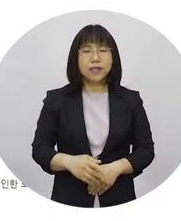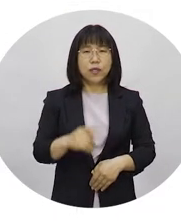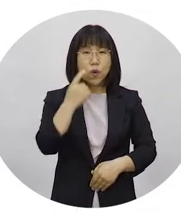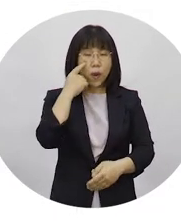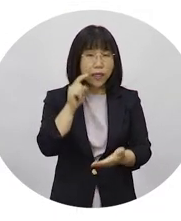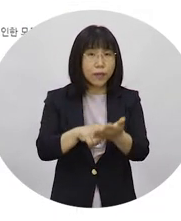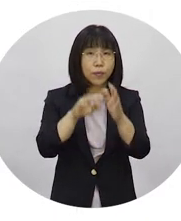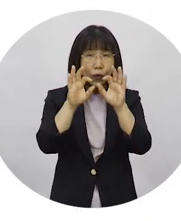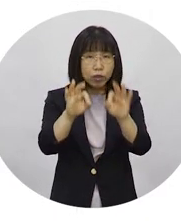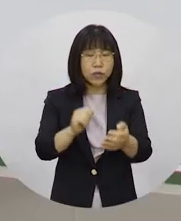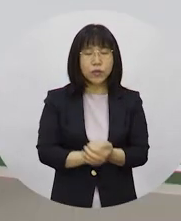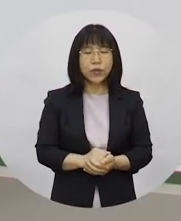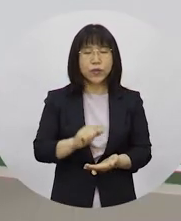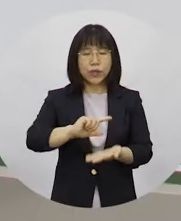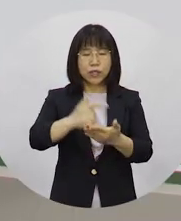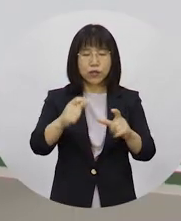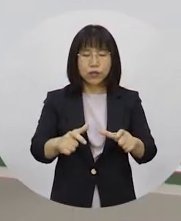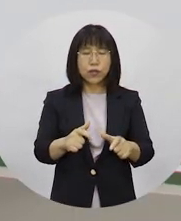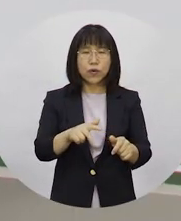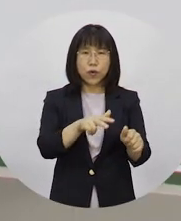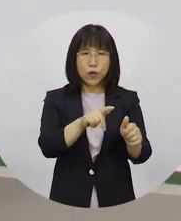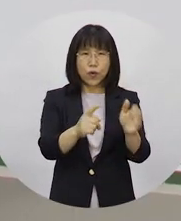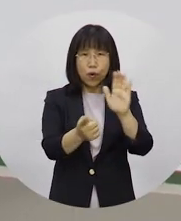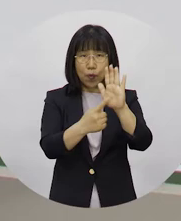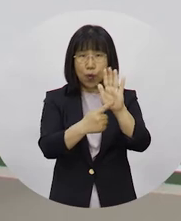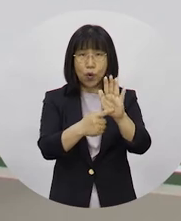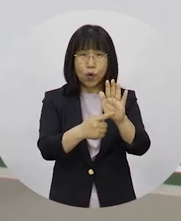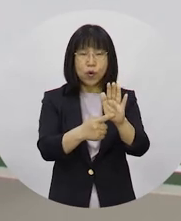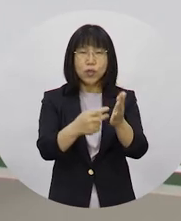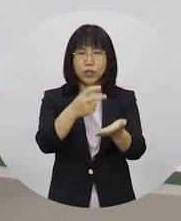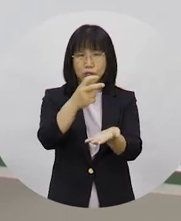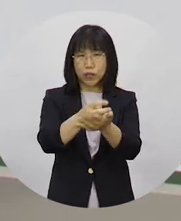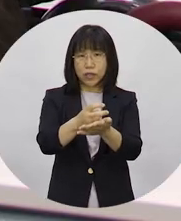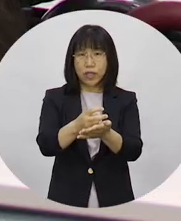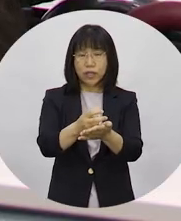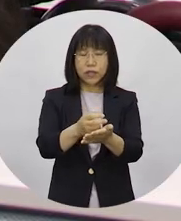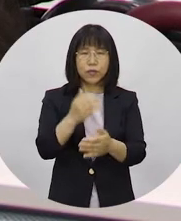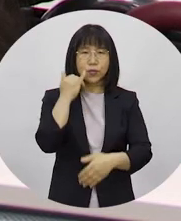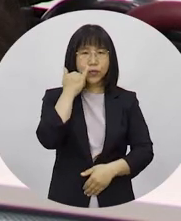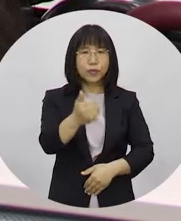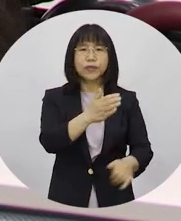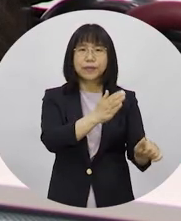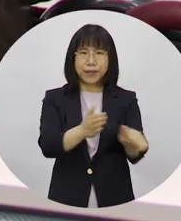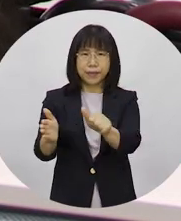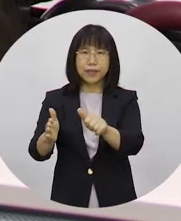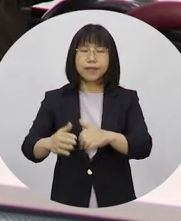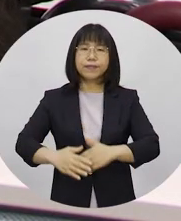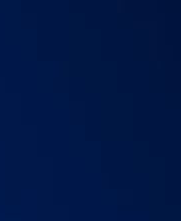소식광장 공지 새소식에서 확인하거나 강서구청 홍보정책과로 문의하면 됩니다.